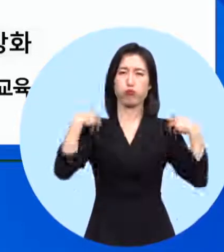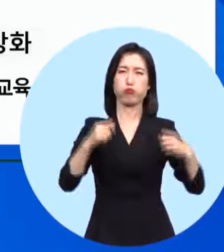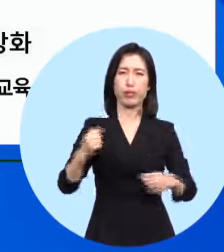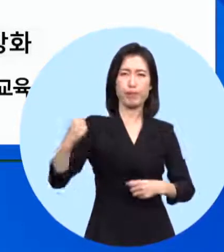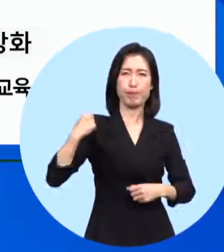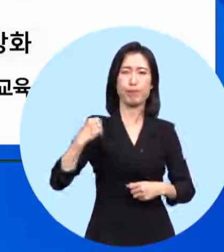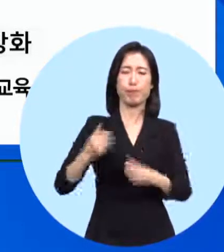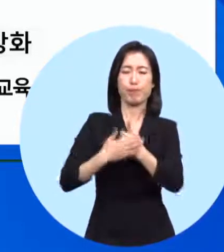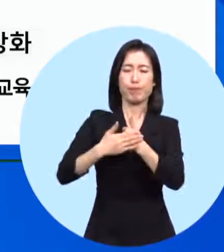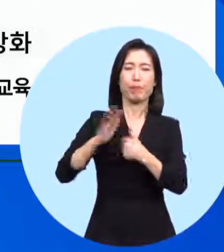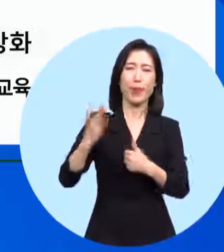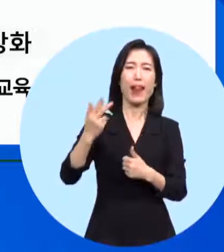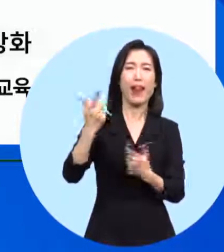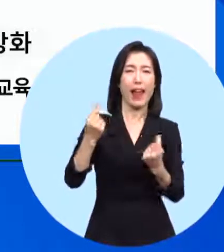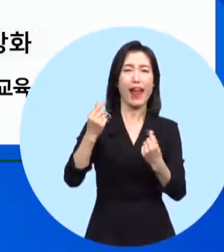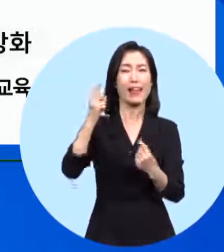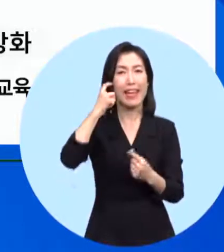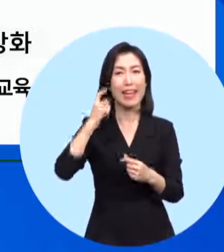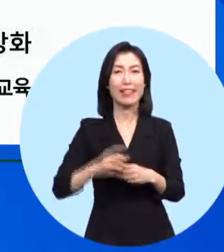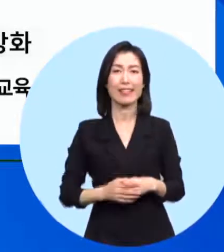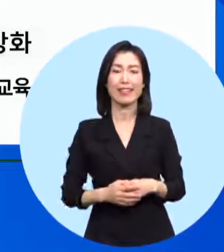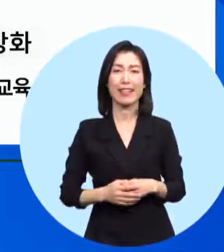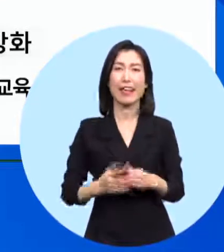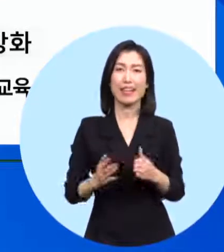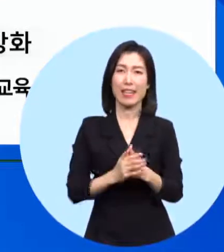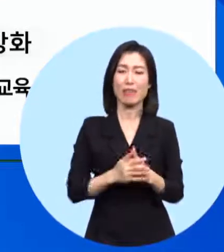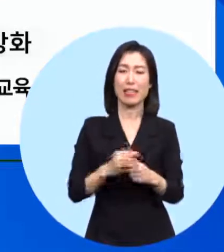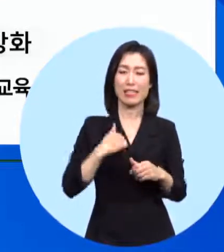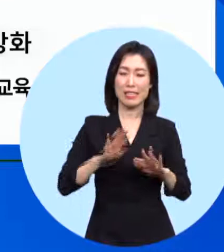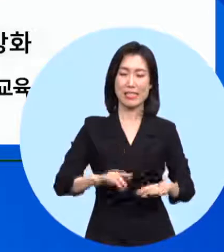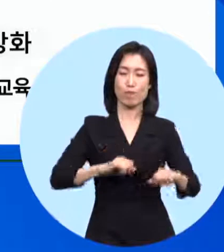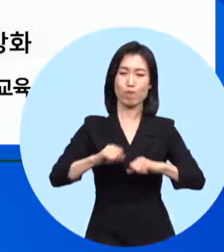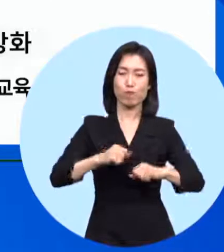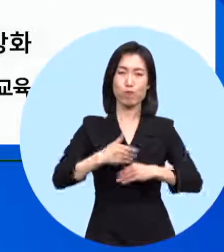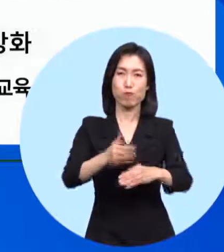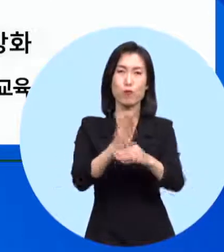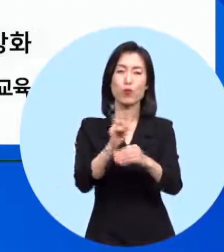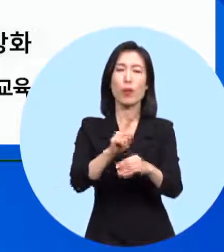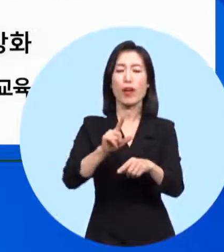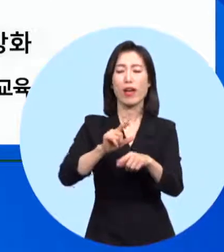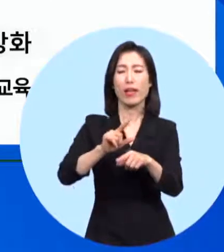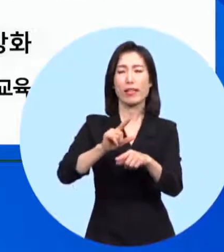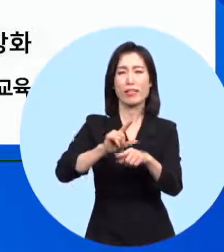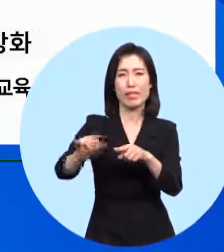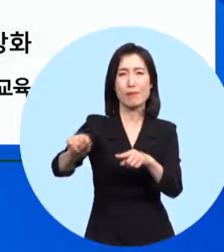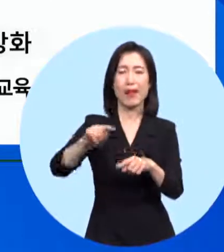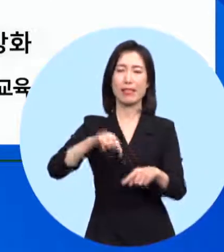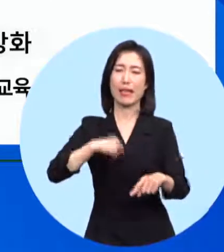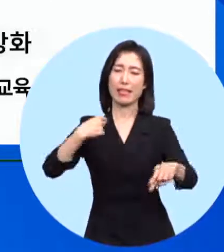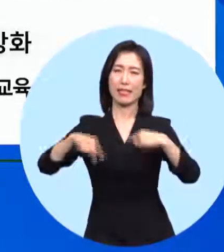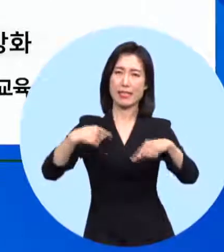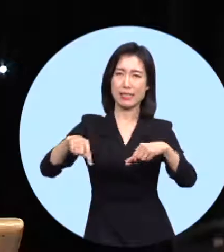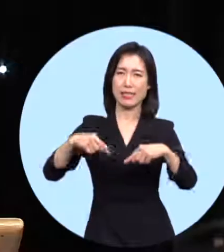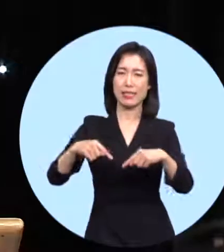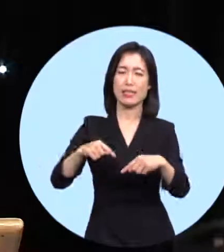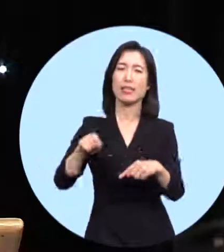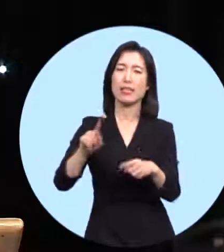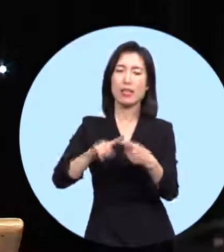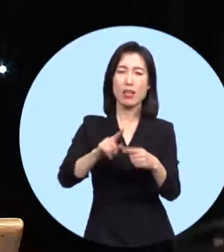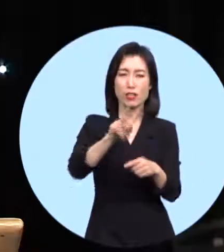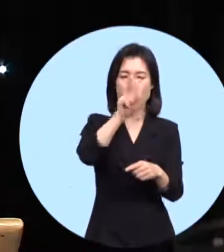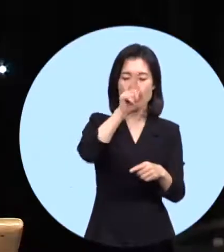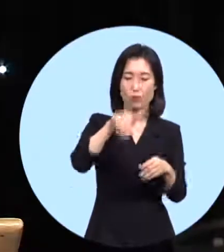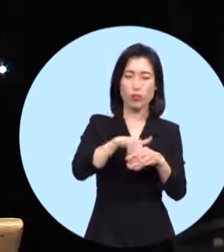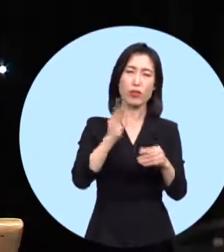국정 목표와도 일치한다 이렇게 봐집니다. 그래서 저희들이 지금 추진하고 있는 특히 자치분권이 평생교육과 잘 연계돼서